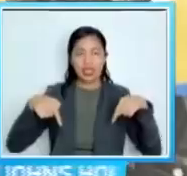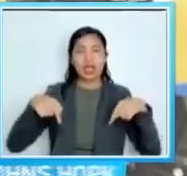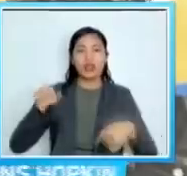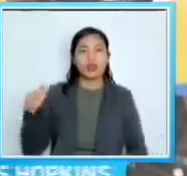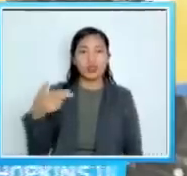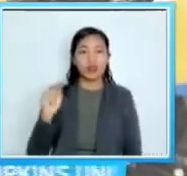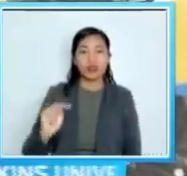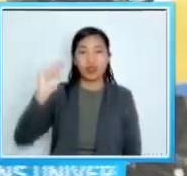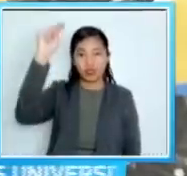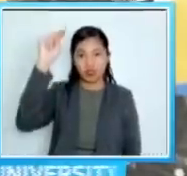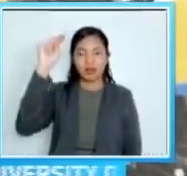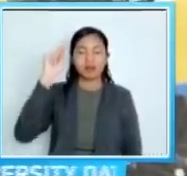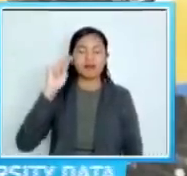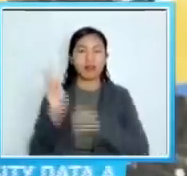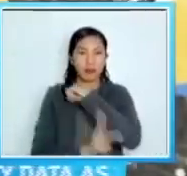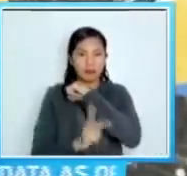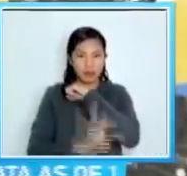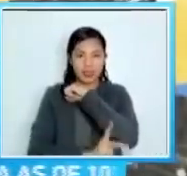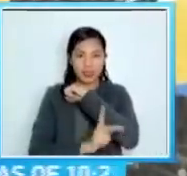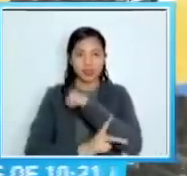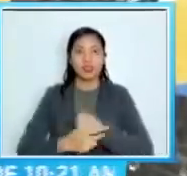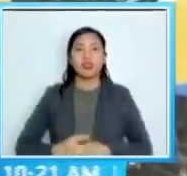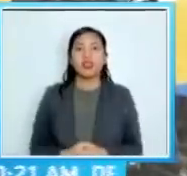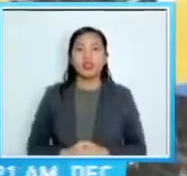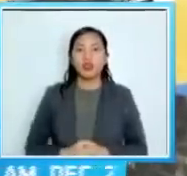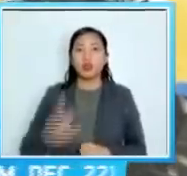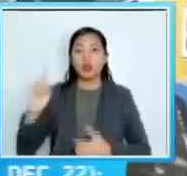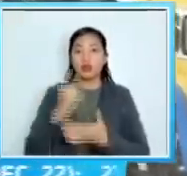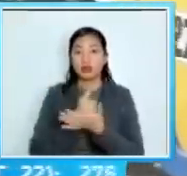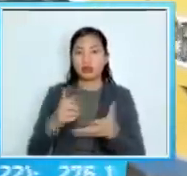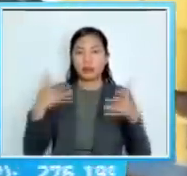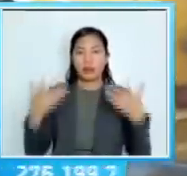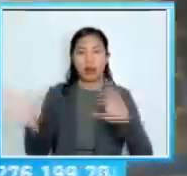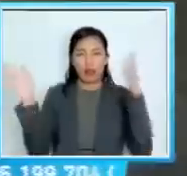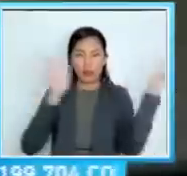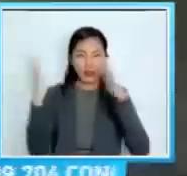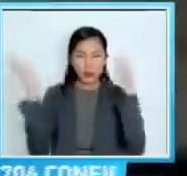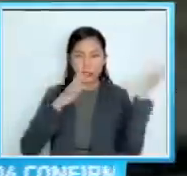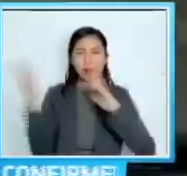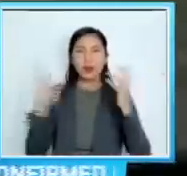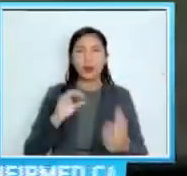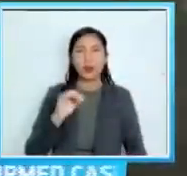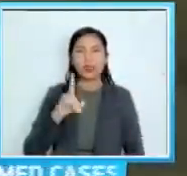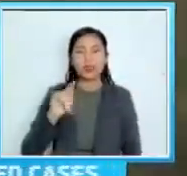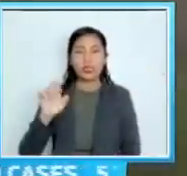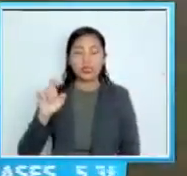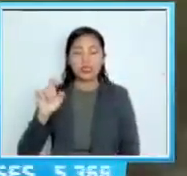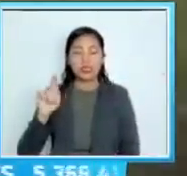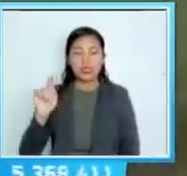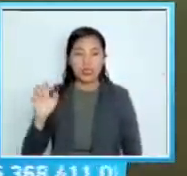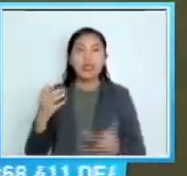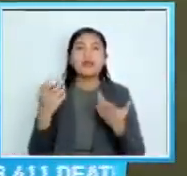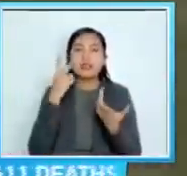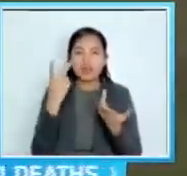At hanggang isang linggo nga matapos ngang humagupit ang Super Typhoon Odette sa probinsya, kitang-kita pa rin ang mga winasak